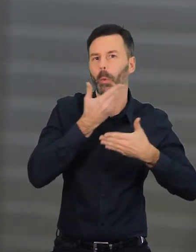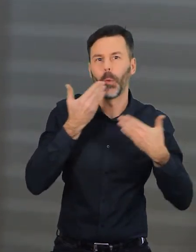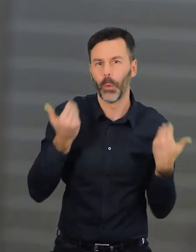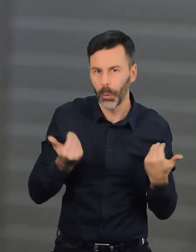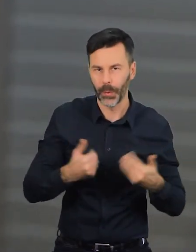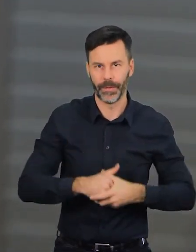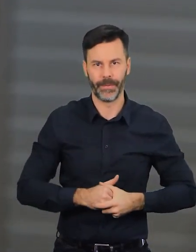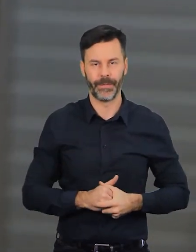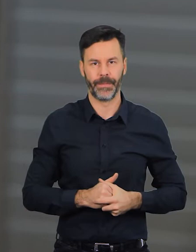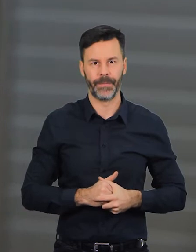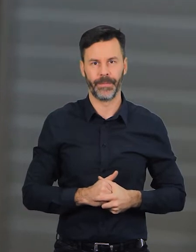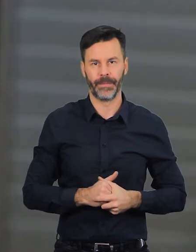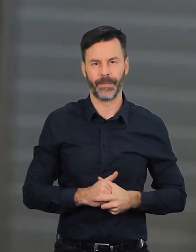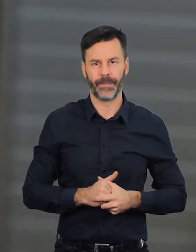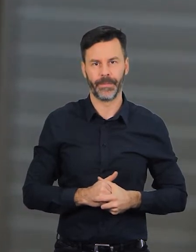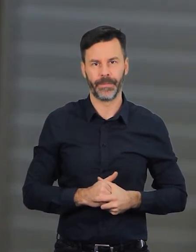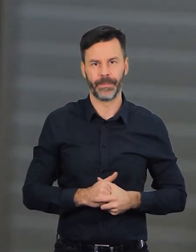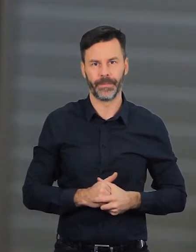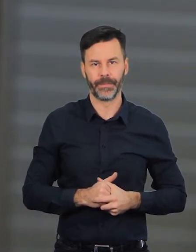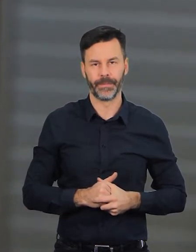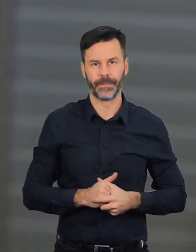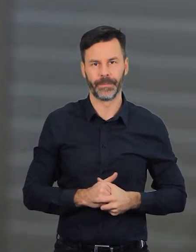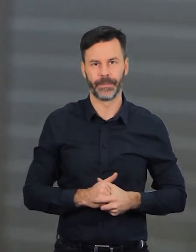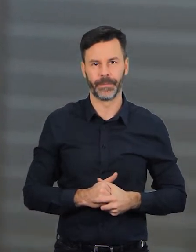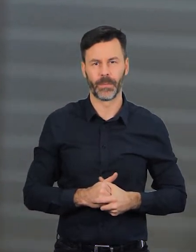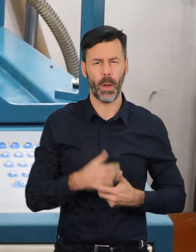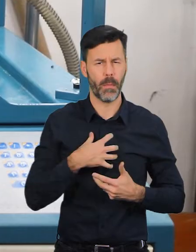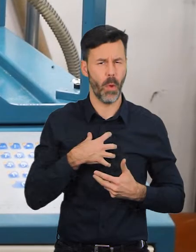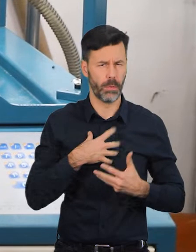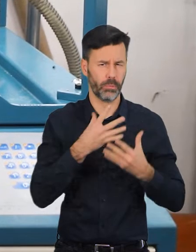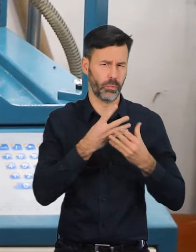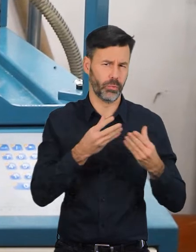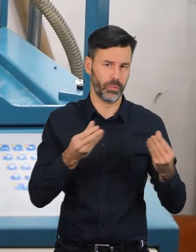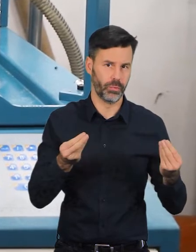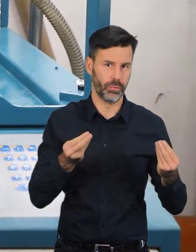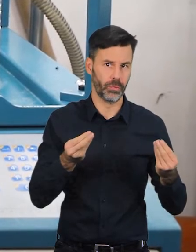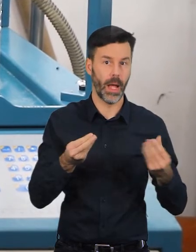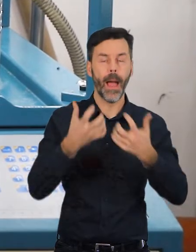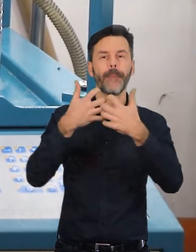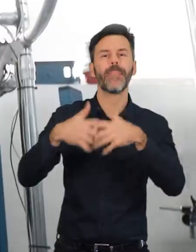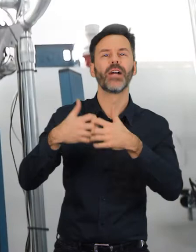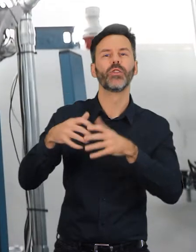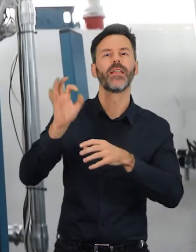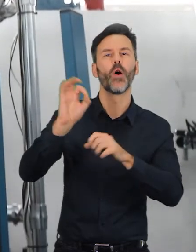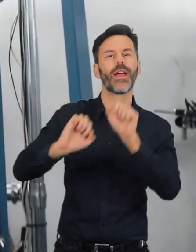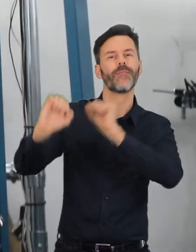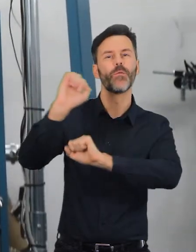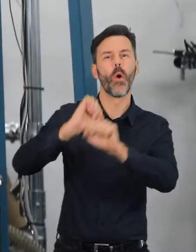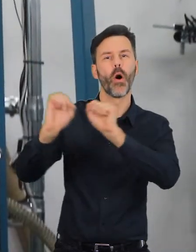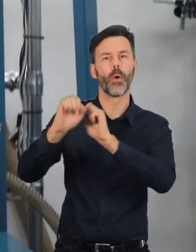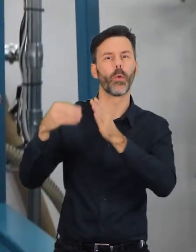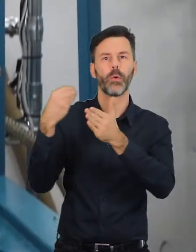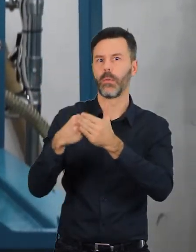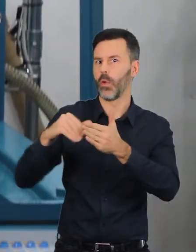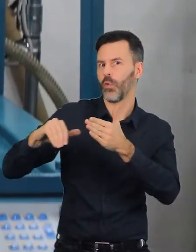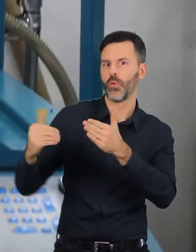wszystkie paluszki, po prostu odciąża i zmniejsza ból. Zakupiliśmy maszyny włoskiej firmy, to właściwie